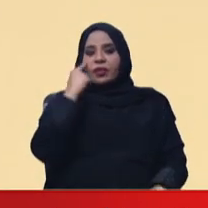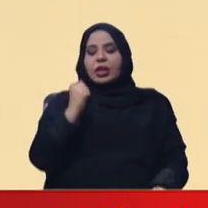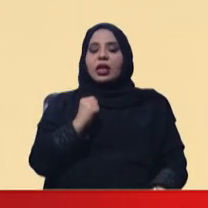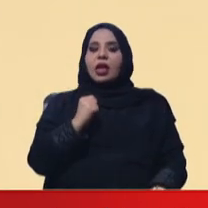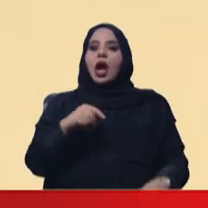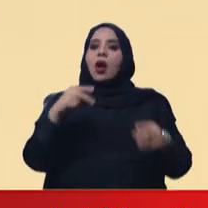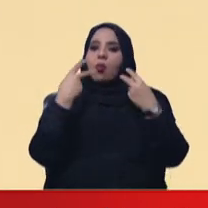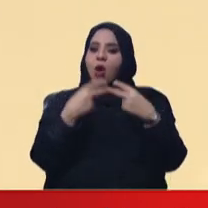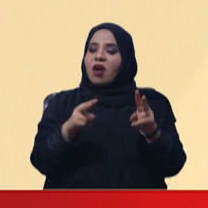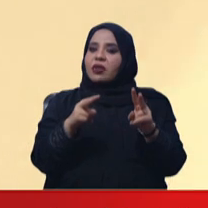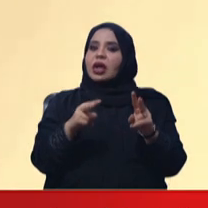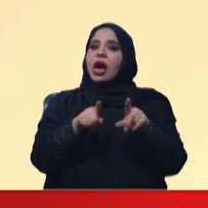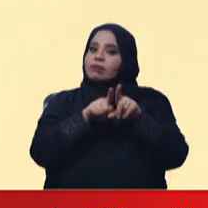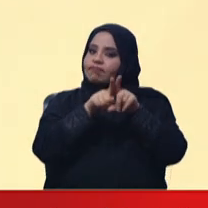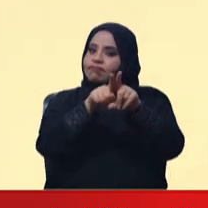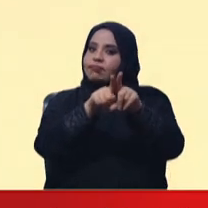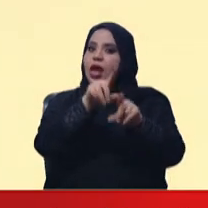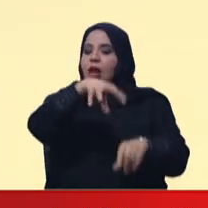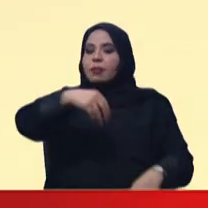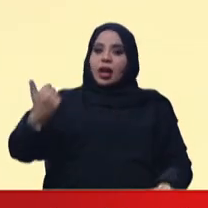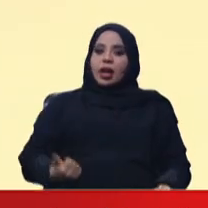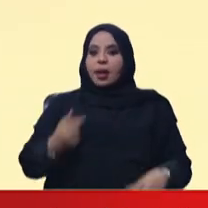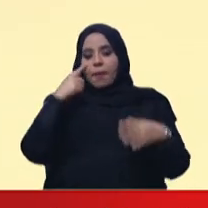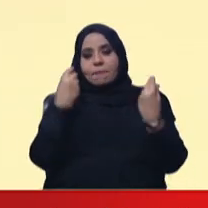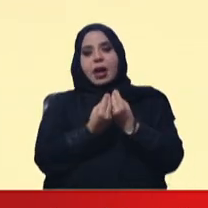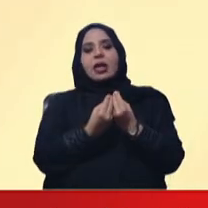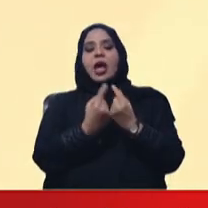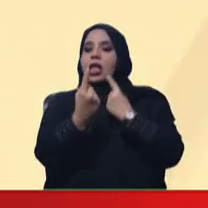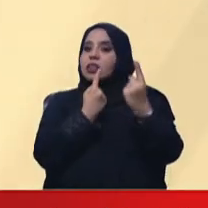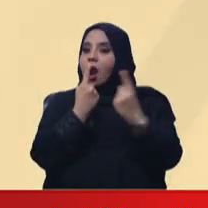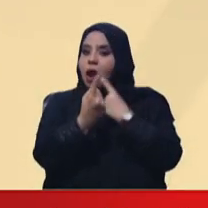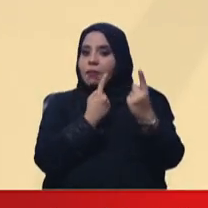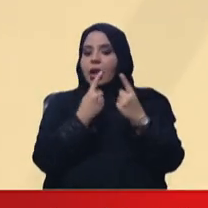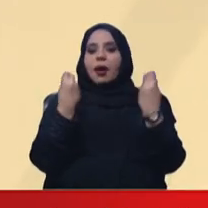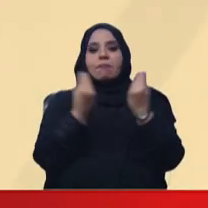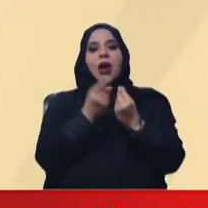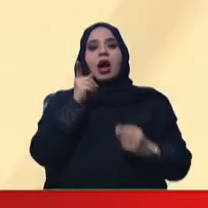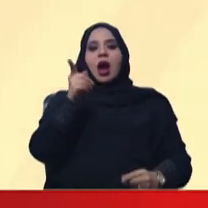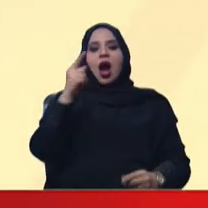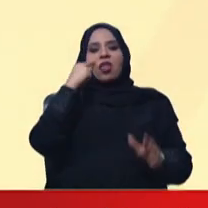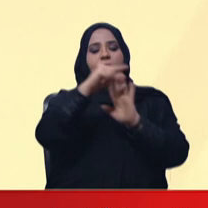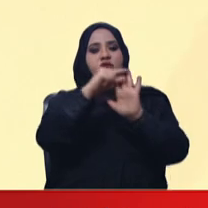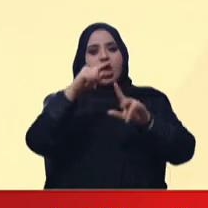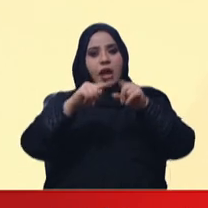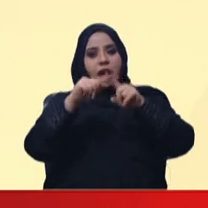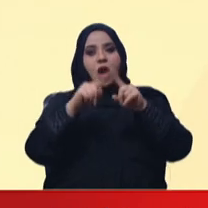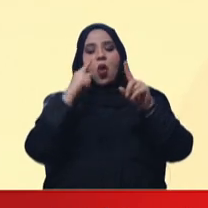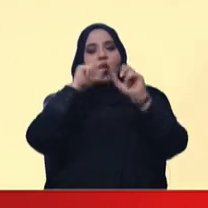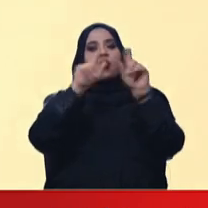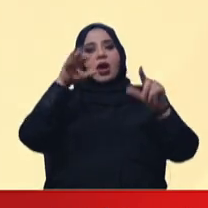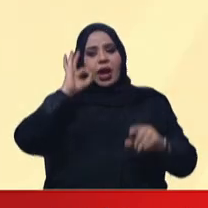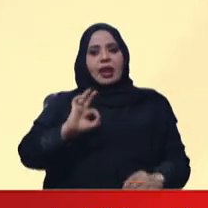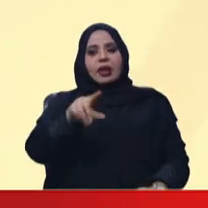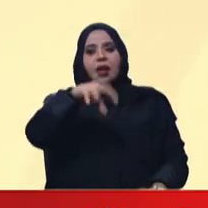البحرينية وعلى جهد مملكة البحرين في التعاطي والتعامل مع هذه القضية، أكد أن مملكة